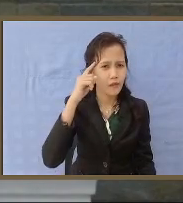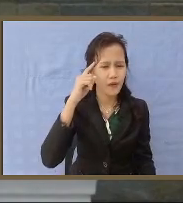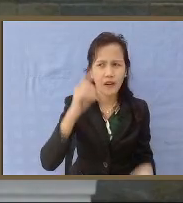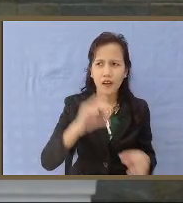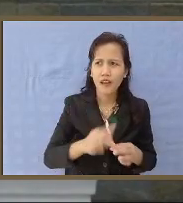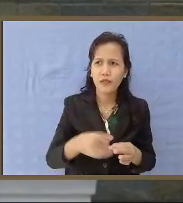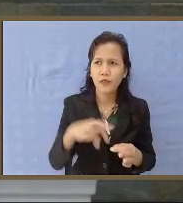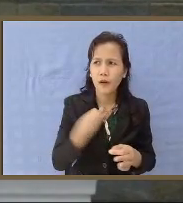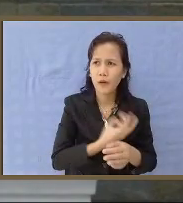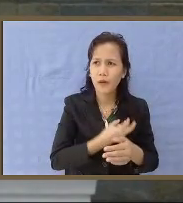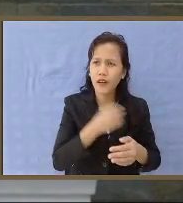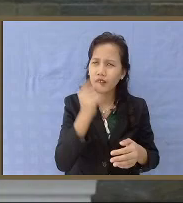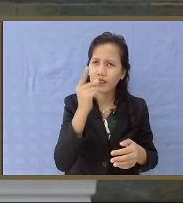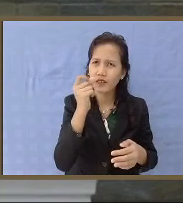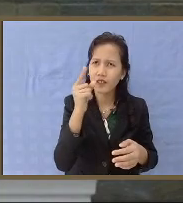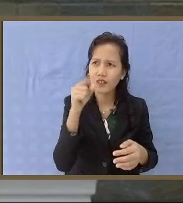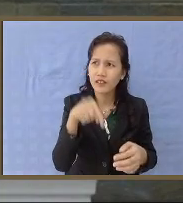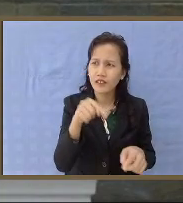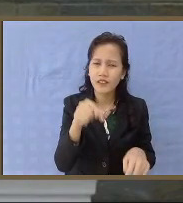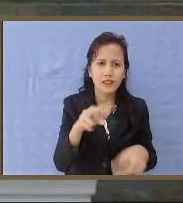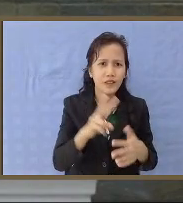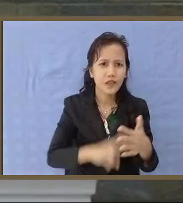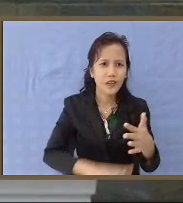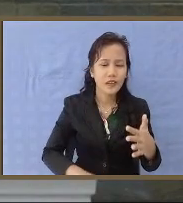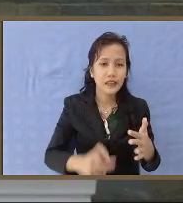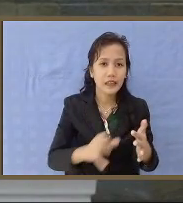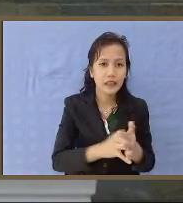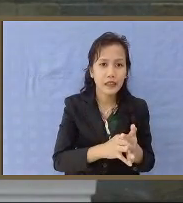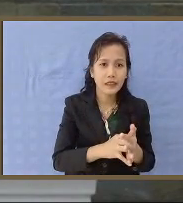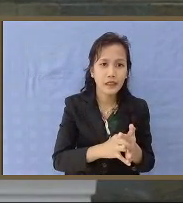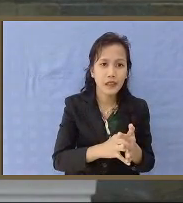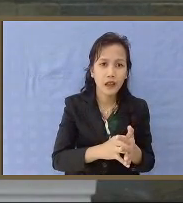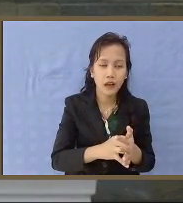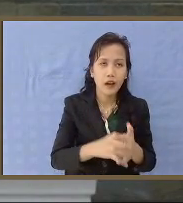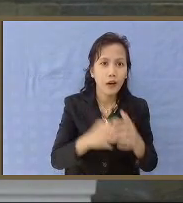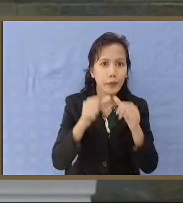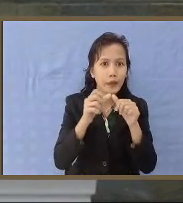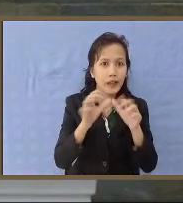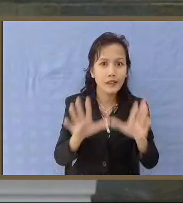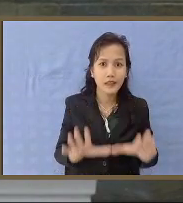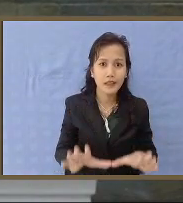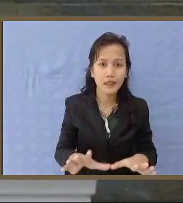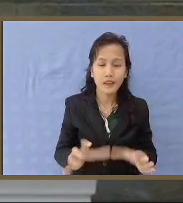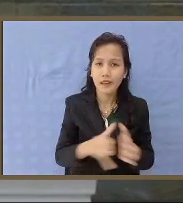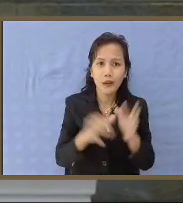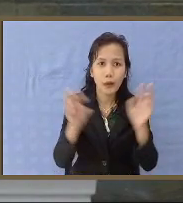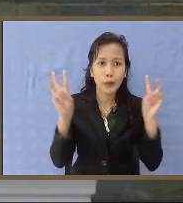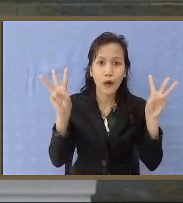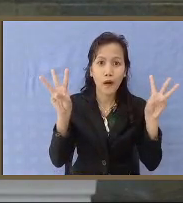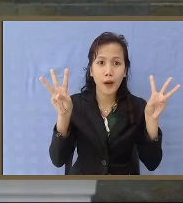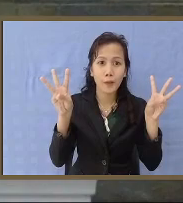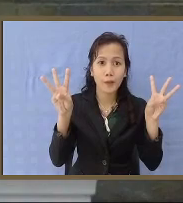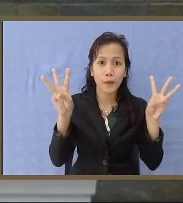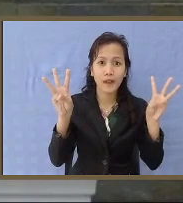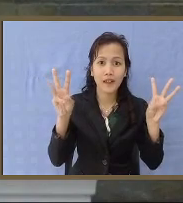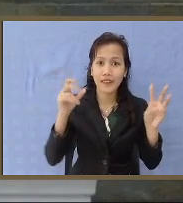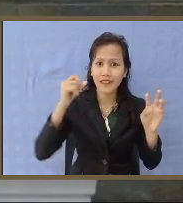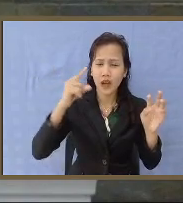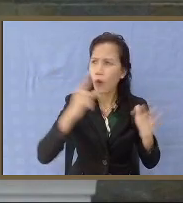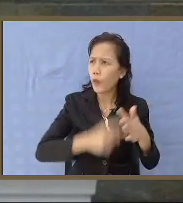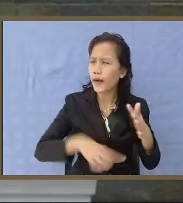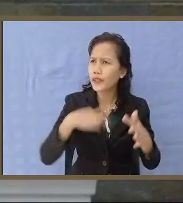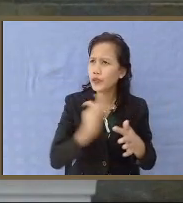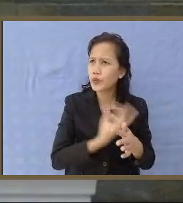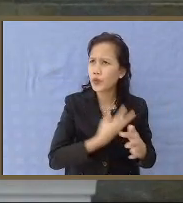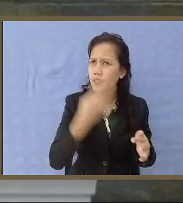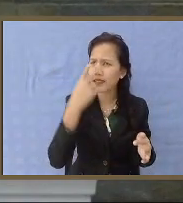Psalms. Psalm 127 is a blessing. Anong makikita po natin dito? Fruit of the womb.